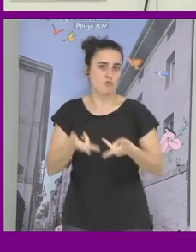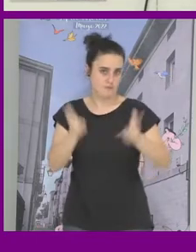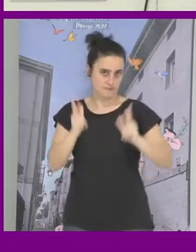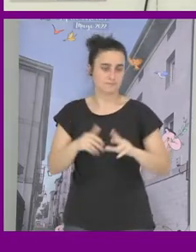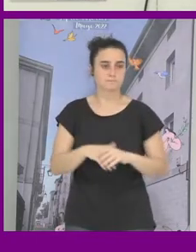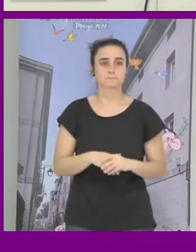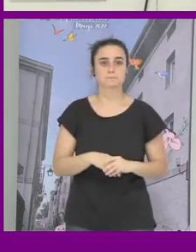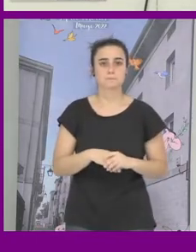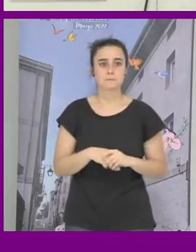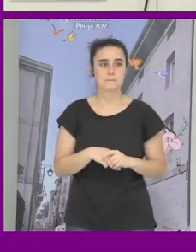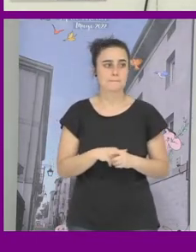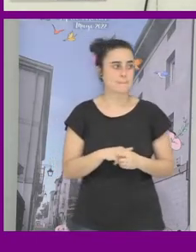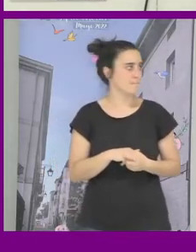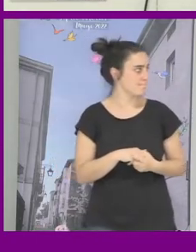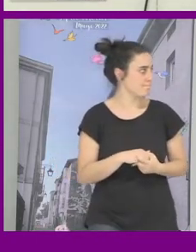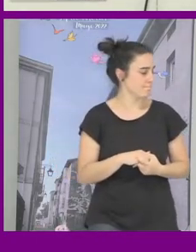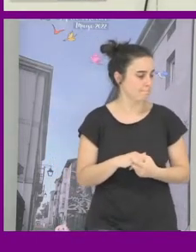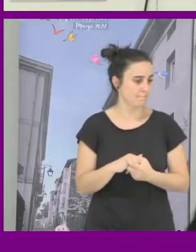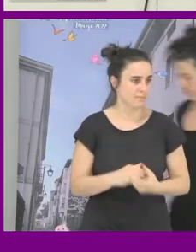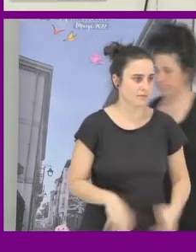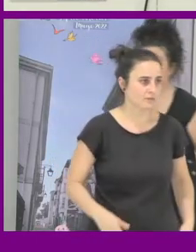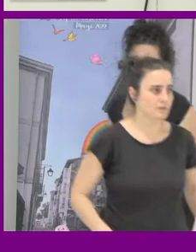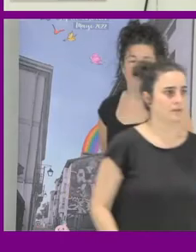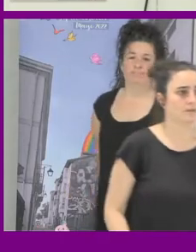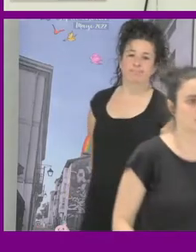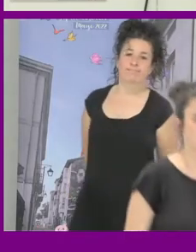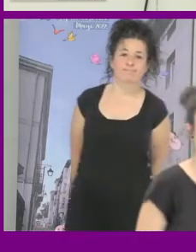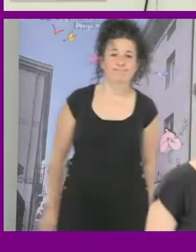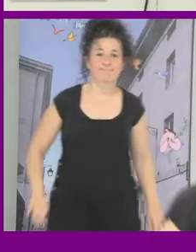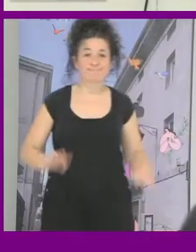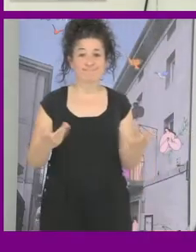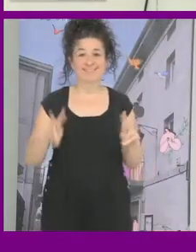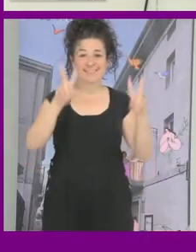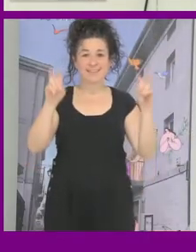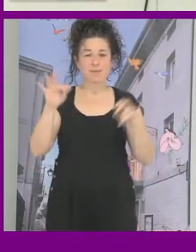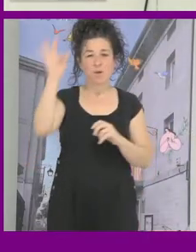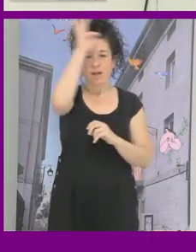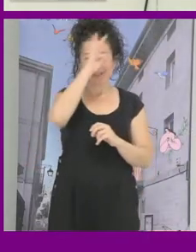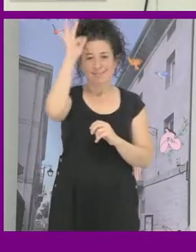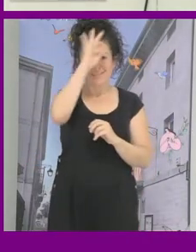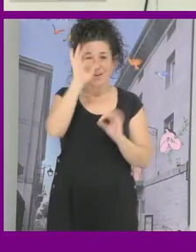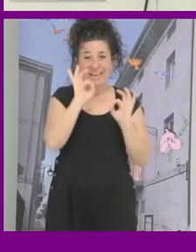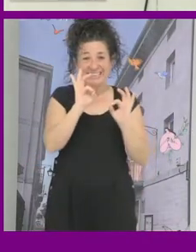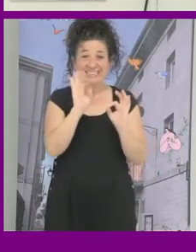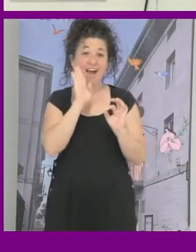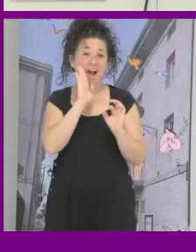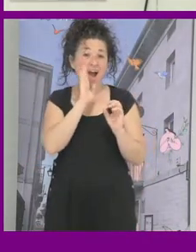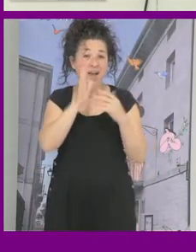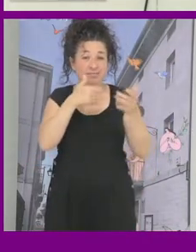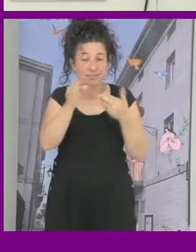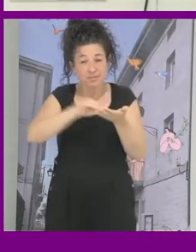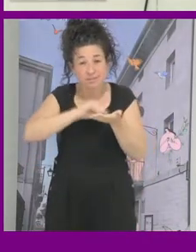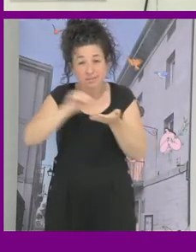Orduan kontua da, ba, teoria horrek mugimendu feministan errotze handia izan duela eta hainbat